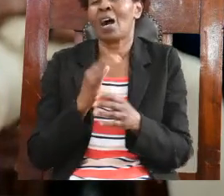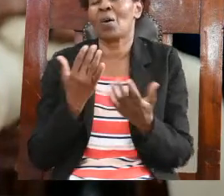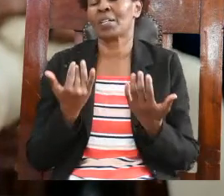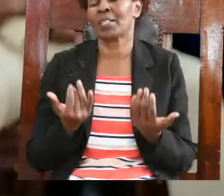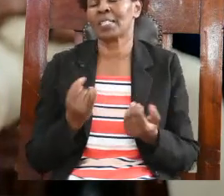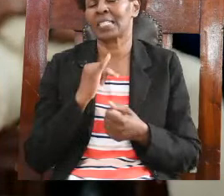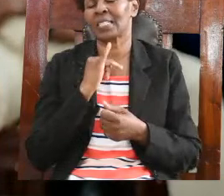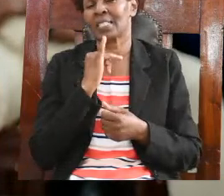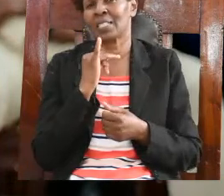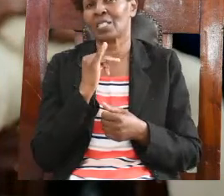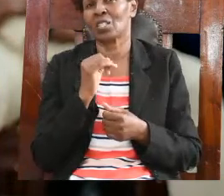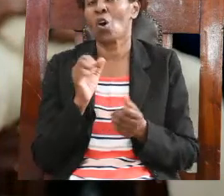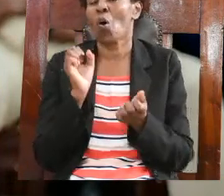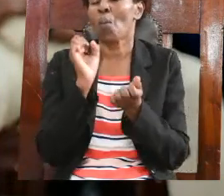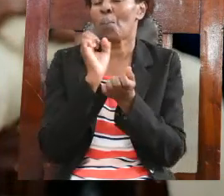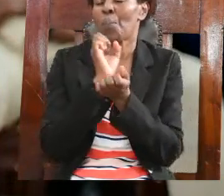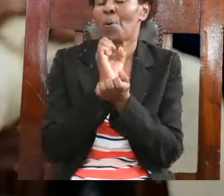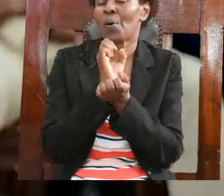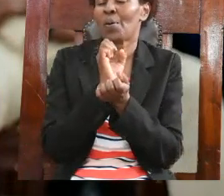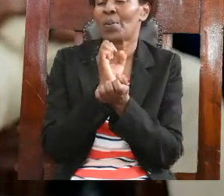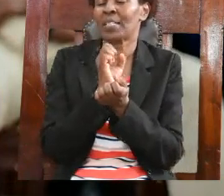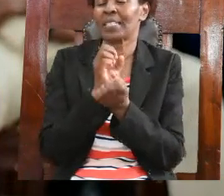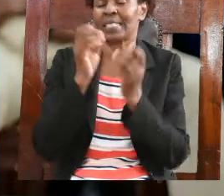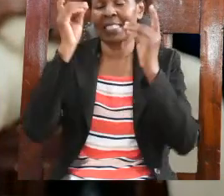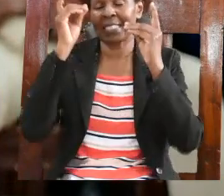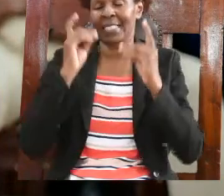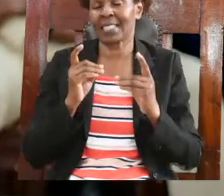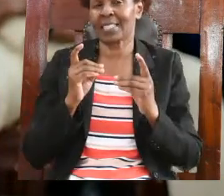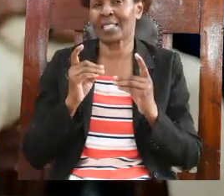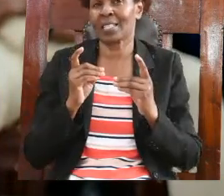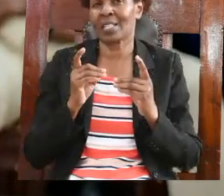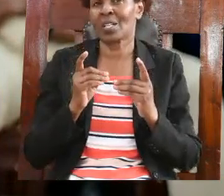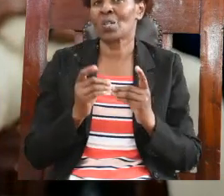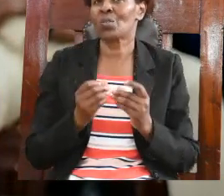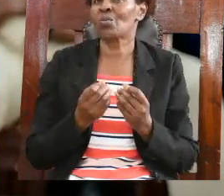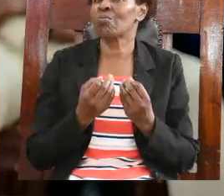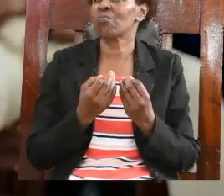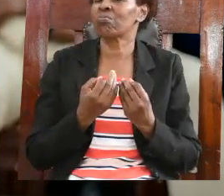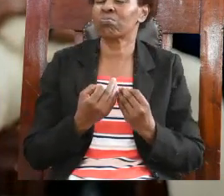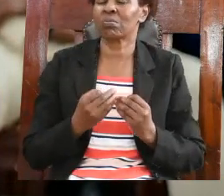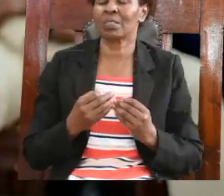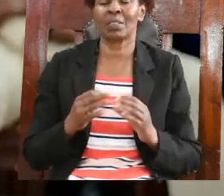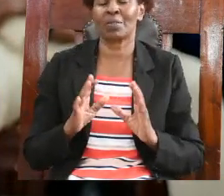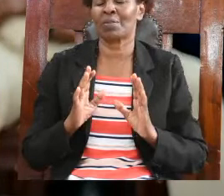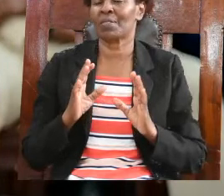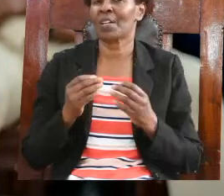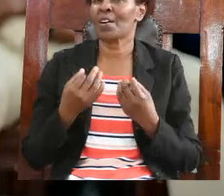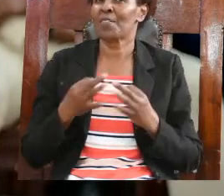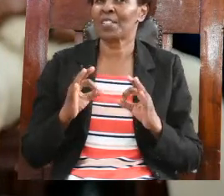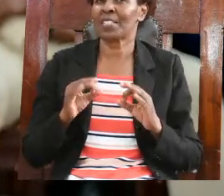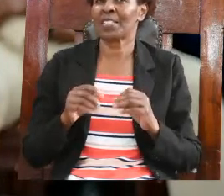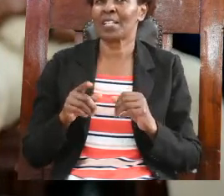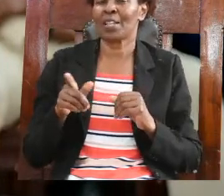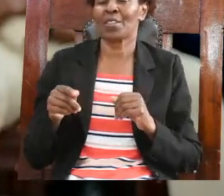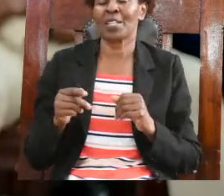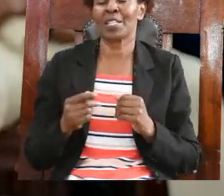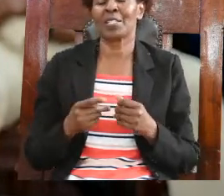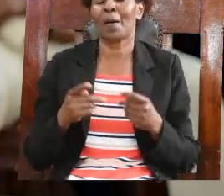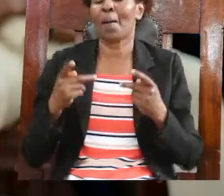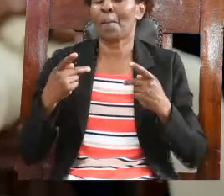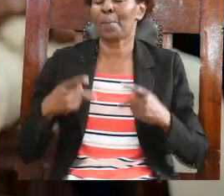gani? Paulo anaamua kujinyima. Anajitoa yeye mwenyewe. Anasema ya kwamba